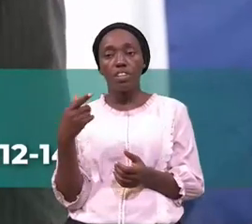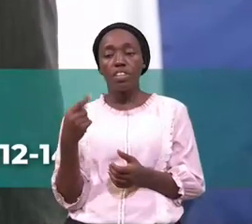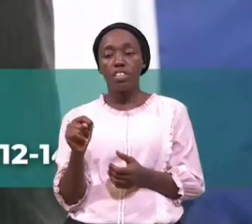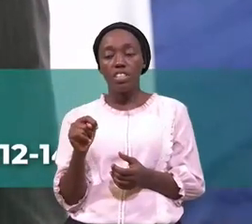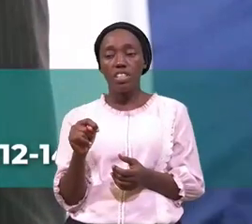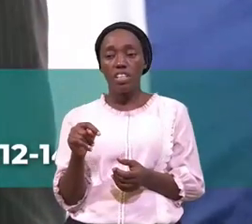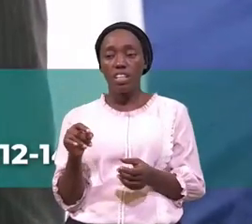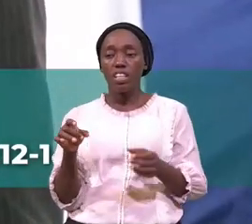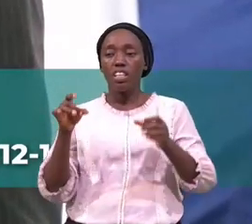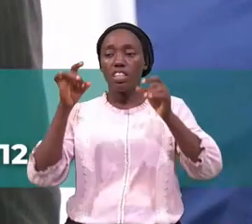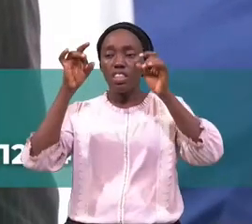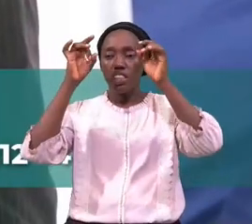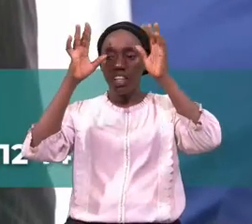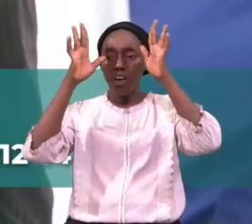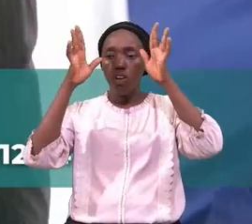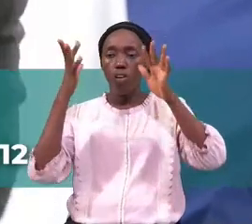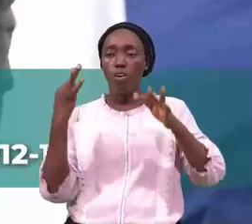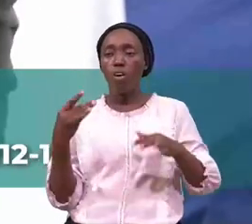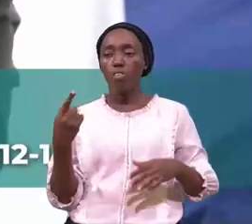Connaissant donc la crainte du Seigneur,